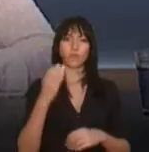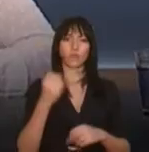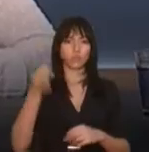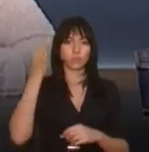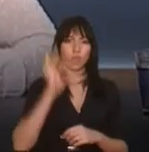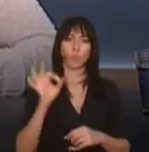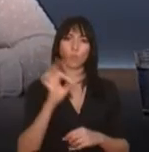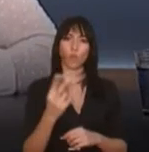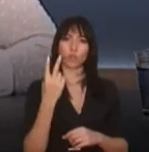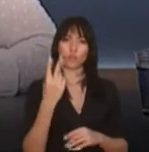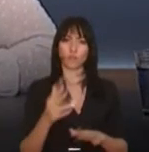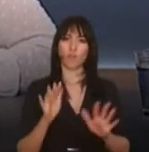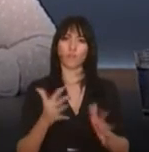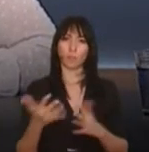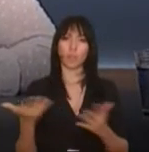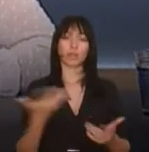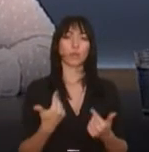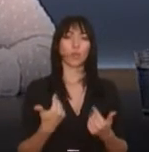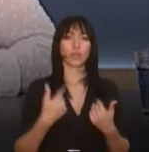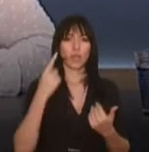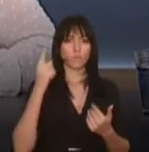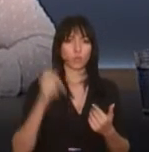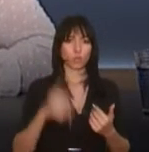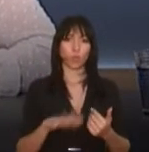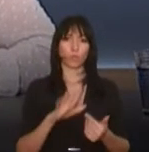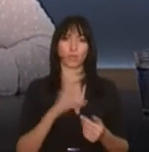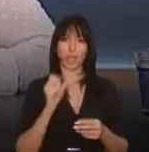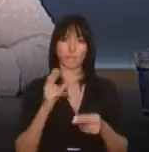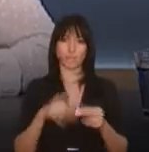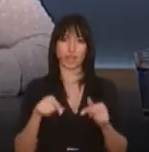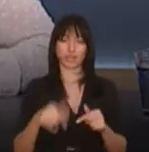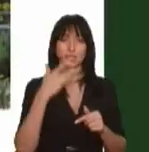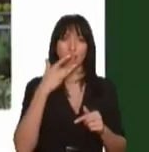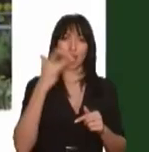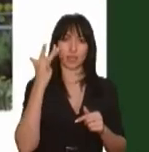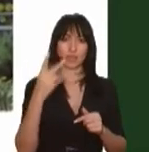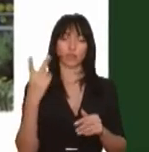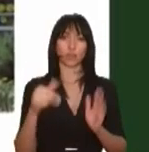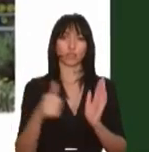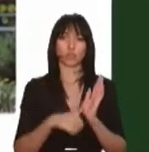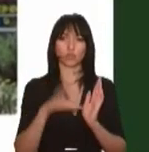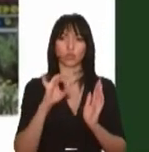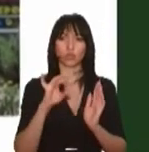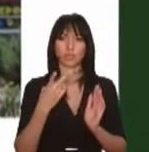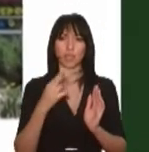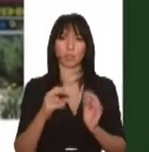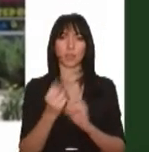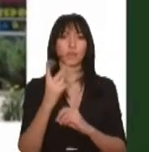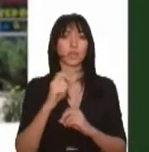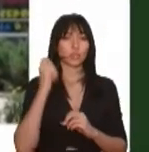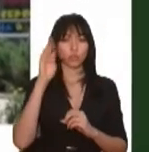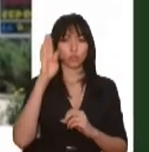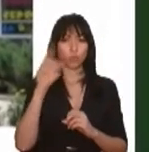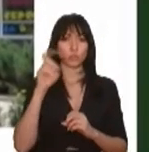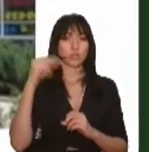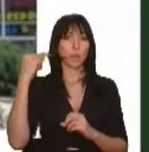випадки, про які нам відомо, трапилися вони наприкінці літа. 26 серпня 12-річний хлопець із Запоріжжя